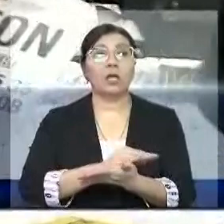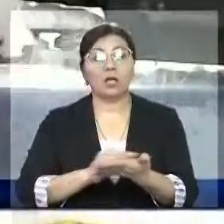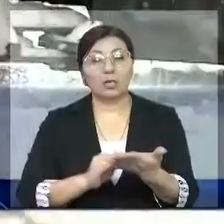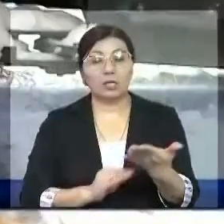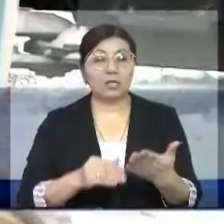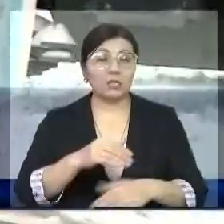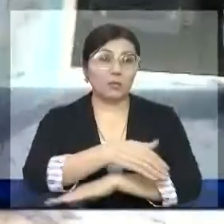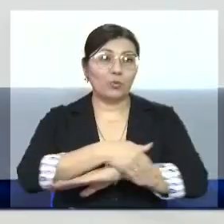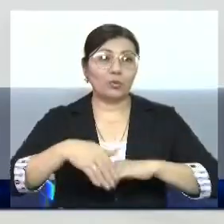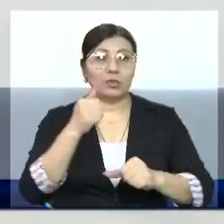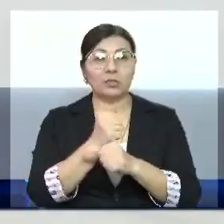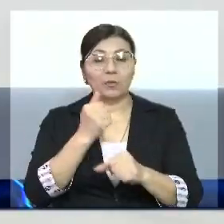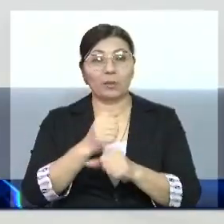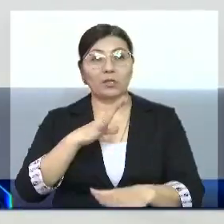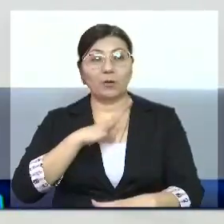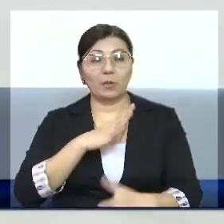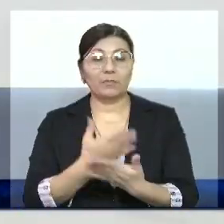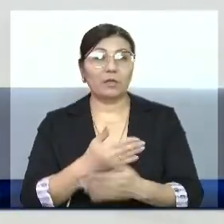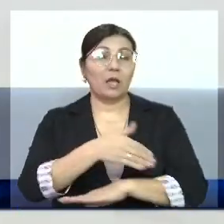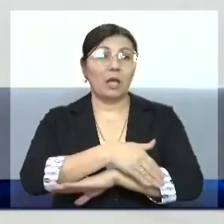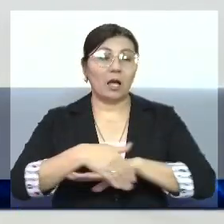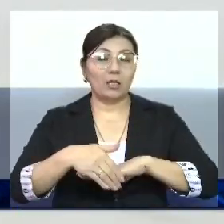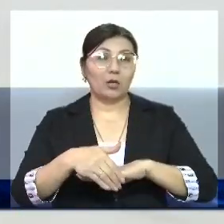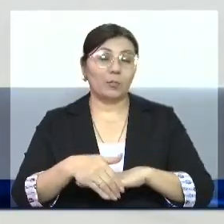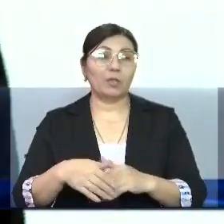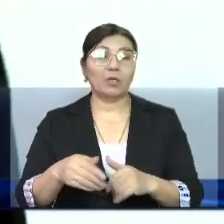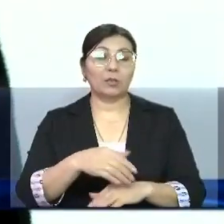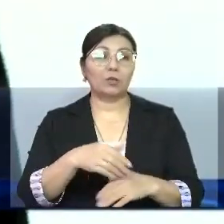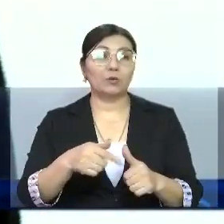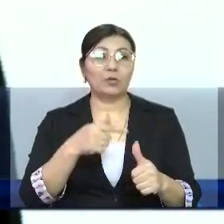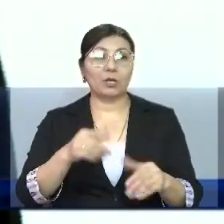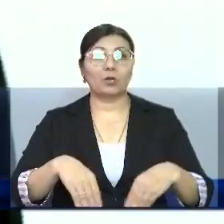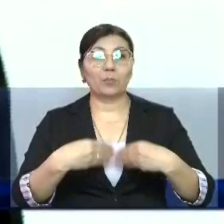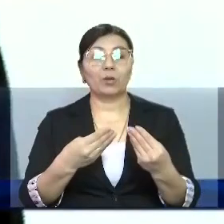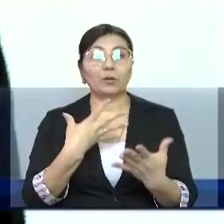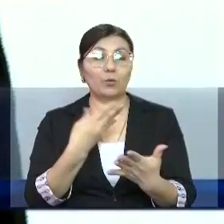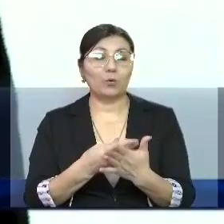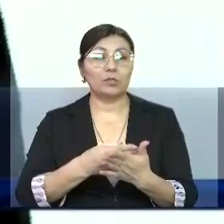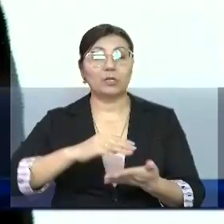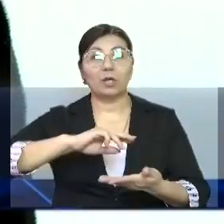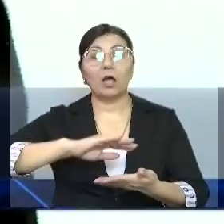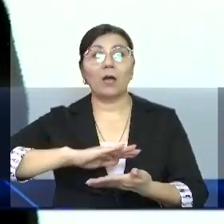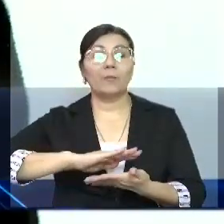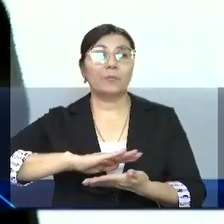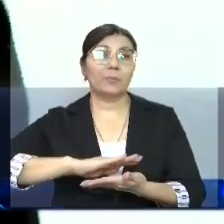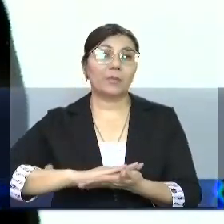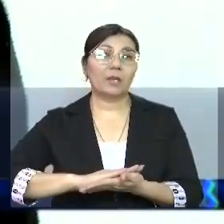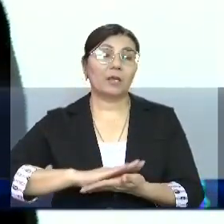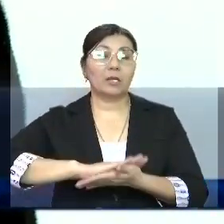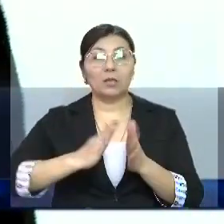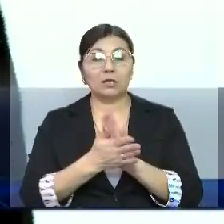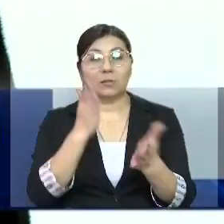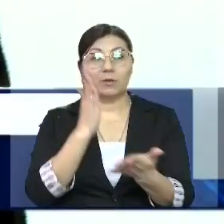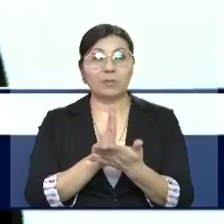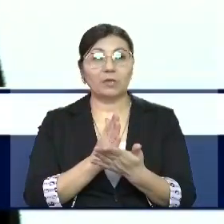қойыпты. Ал қала аумағында көшеге атау берудің өзіндік ережесі бар. Қала аумағында көшеге атау беру мәселесі